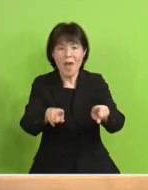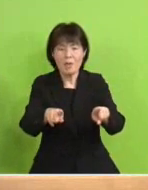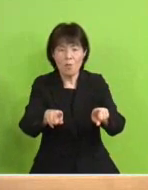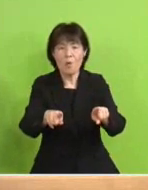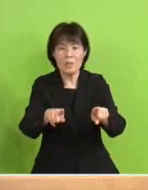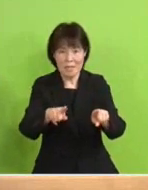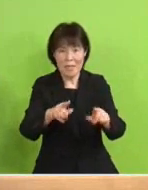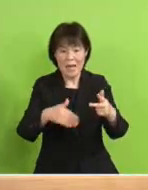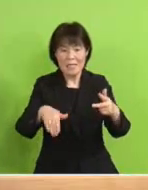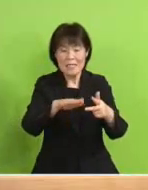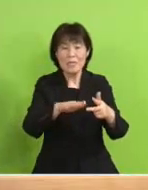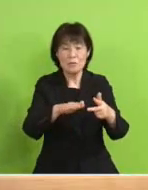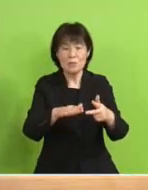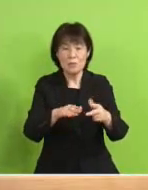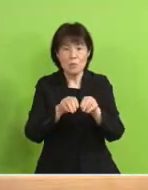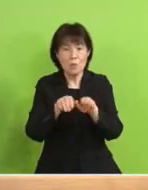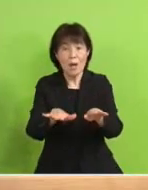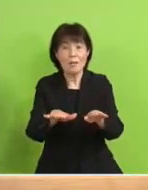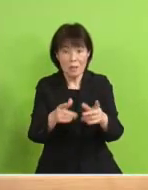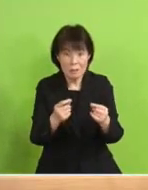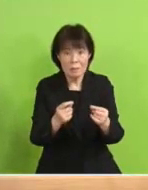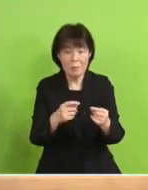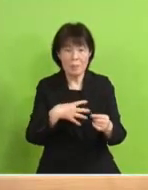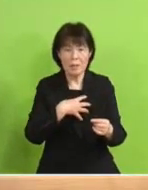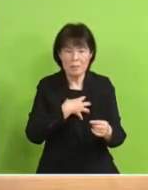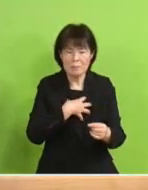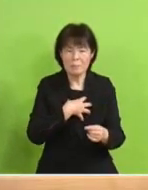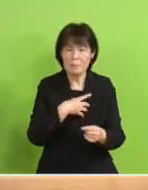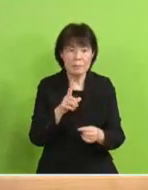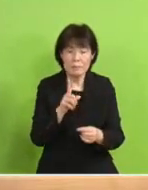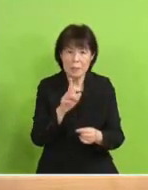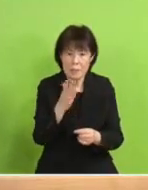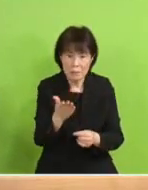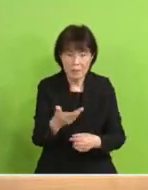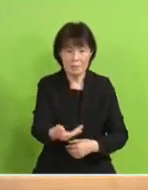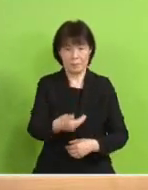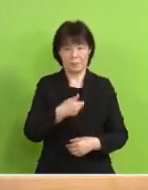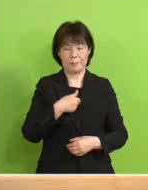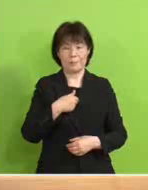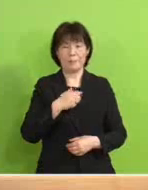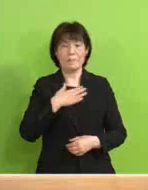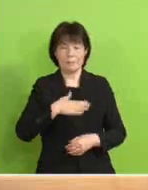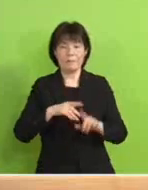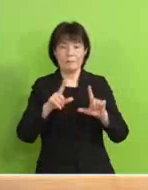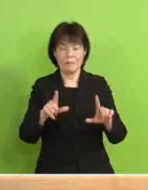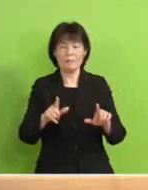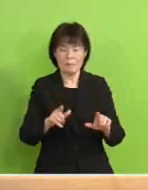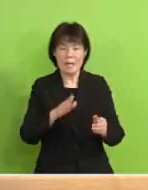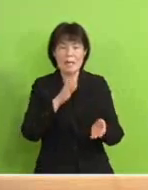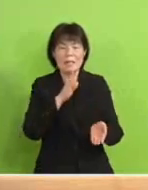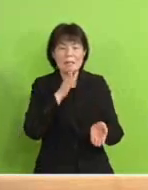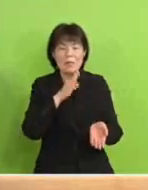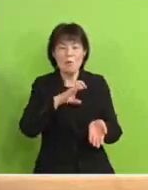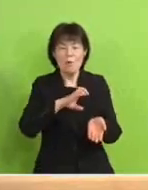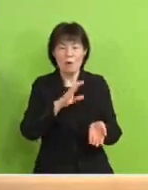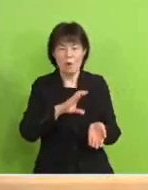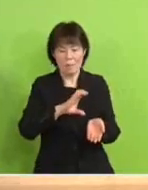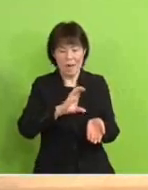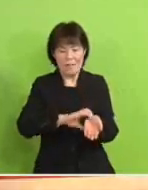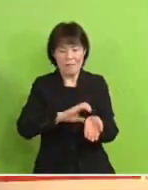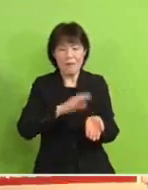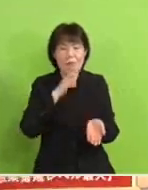齢者施設も起きているというようなお話でしたが、一番やっぱ懸念されていることというとどういった点ですか。 はい、やっぱり医療現場